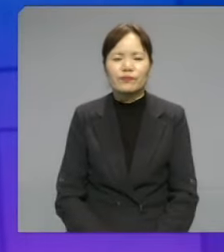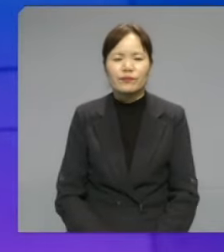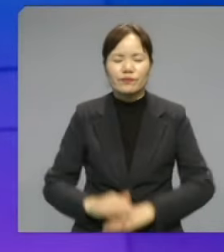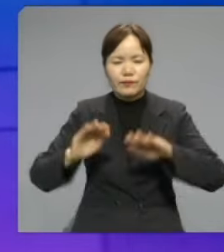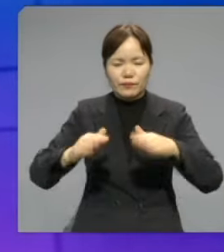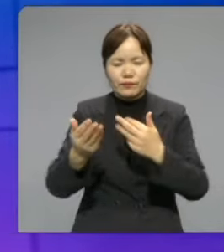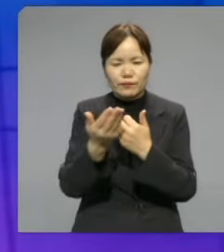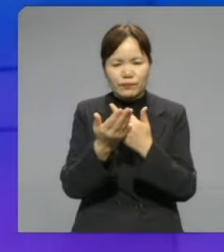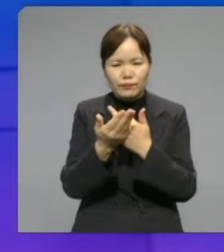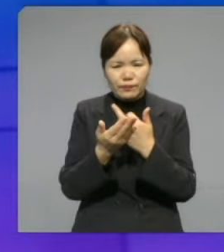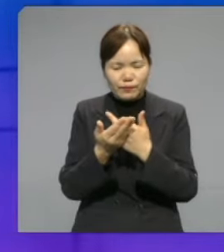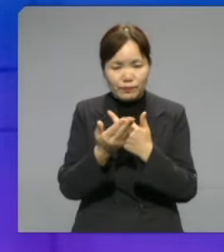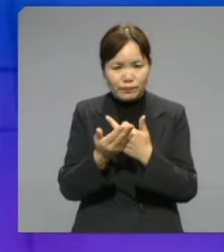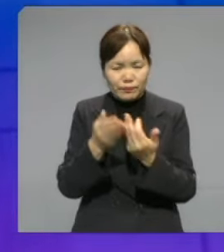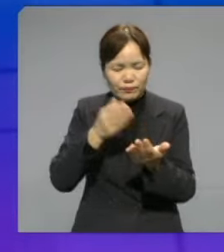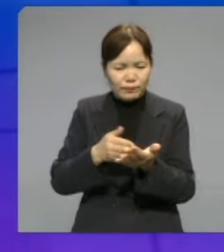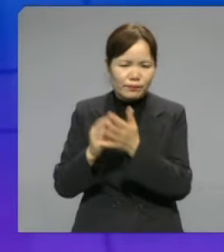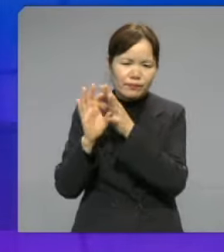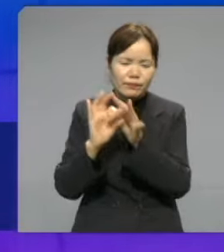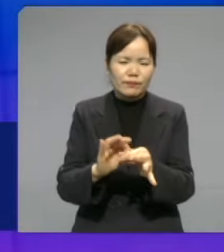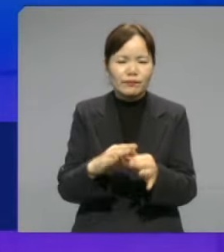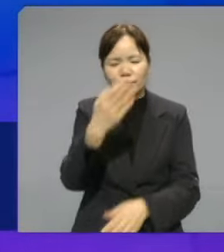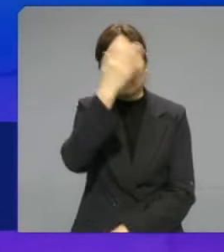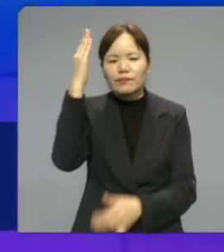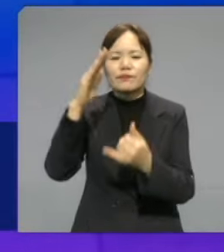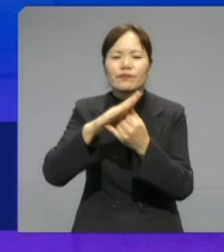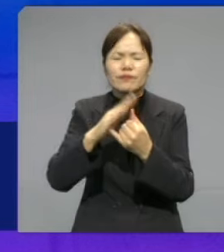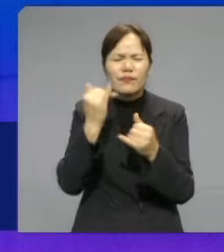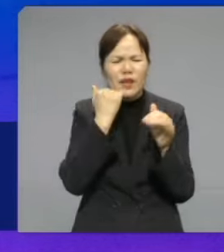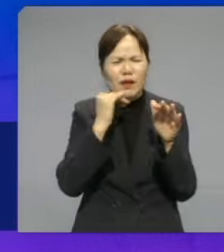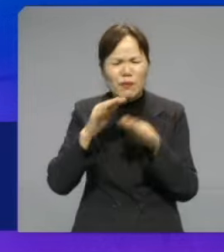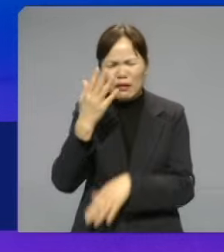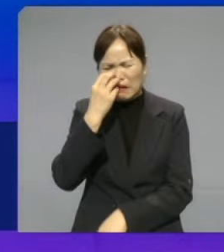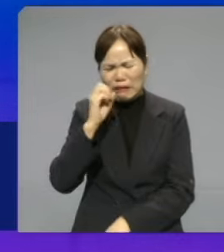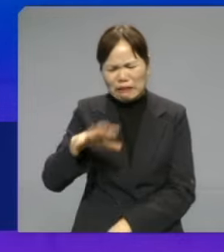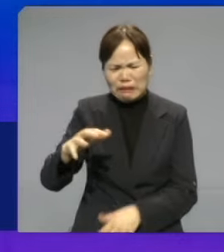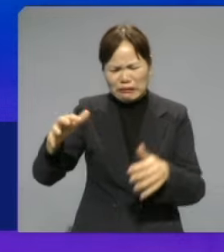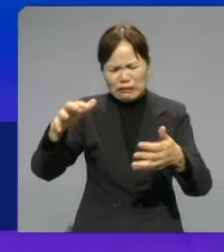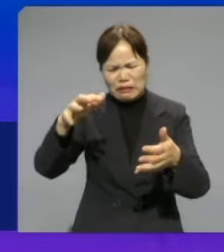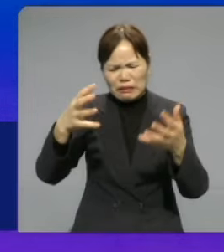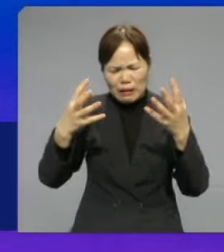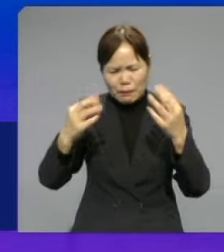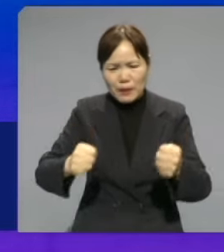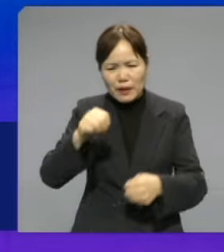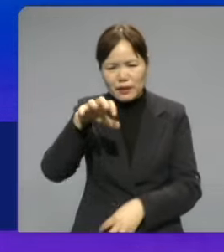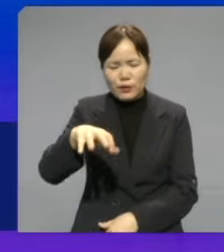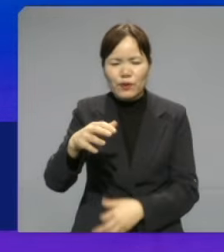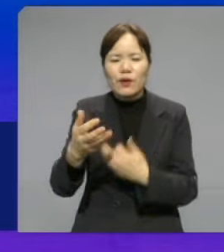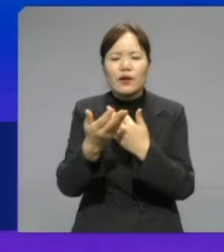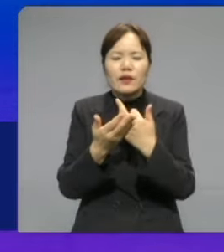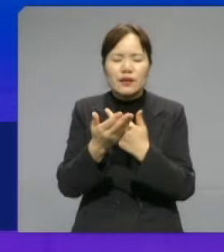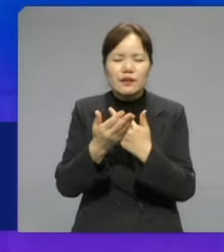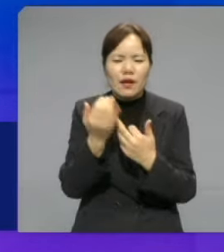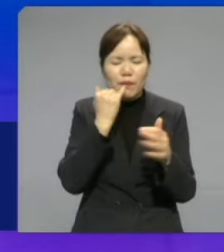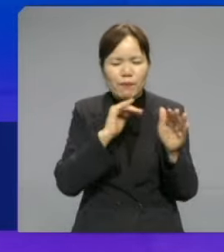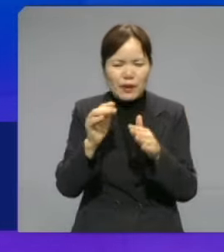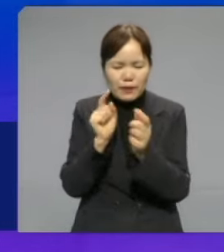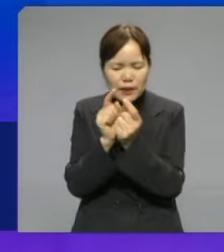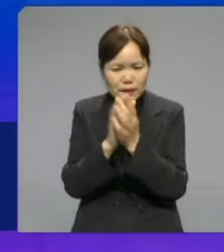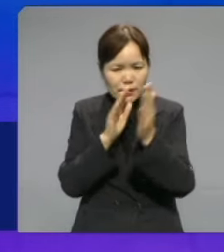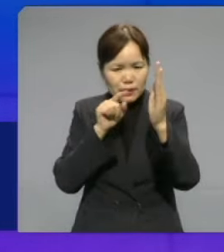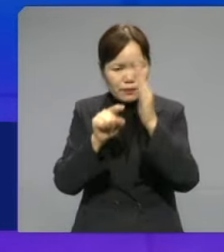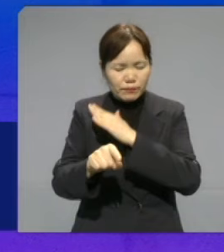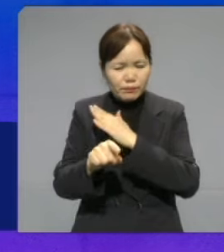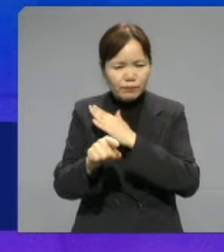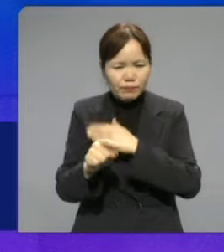자, 이번에도 백령도 소식을 이어드리죠. 청소년들이 해양 쓰레기로 고통받고 있는 백령도 해안가에 직접 나가